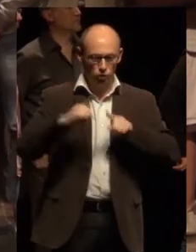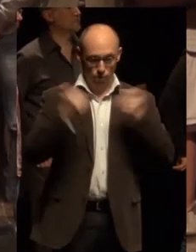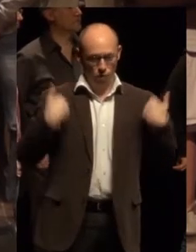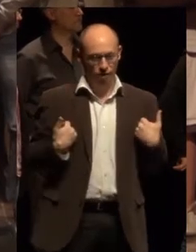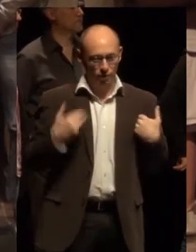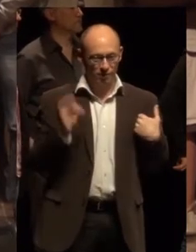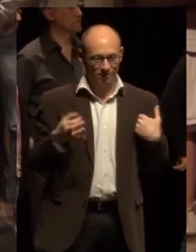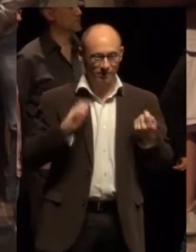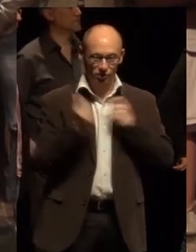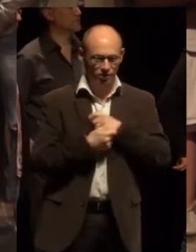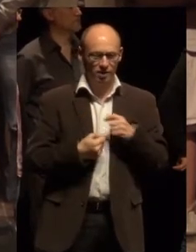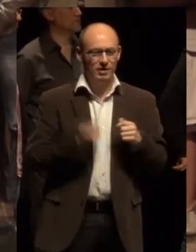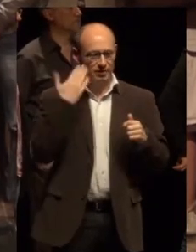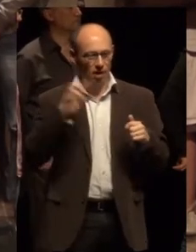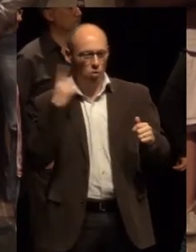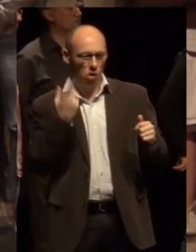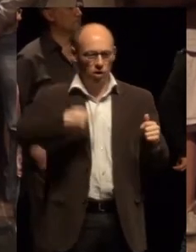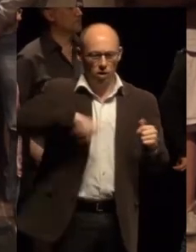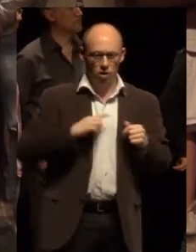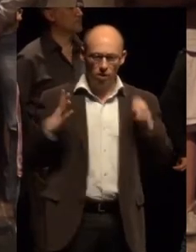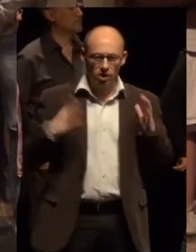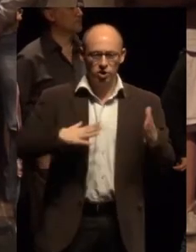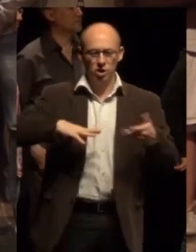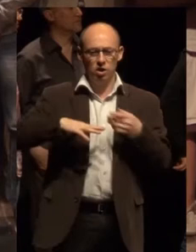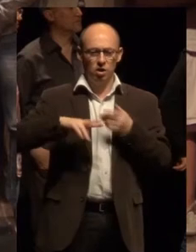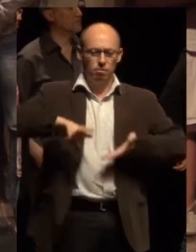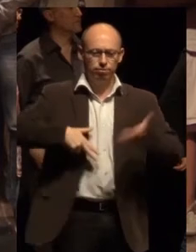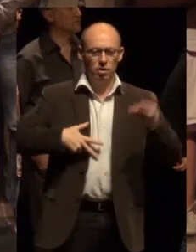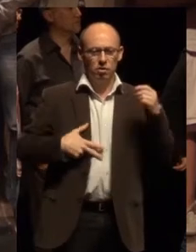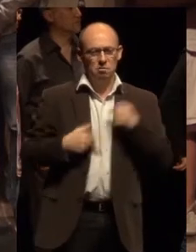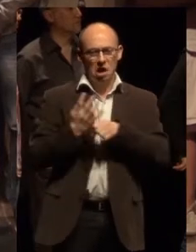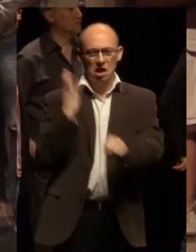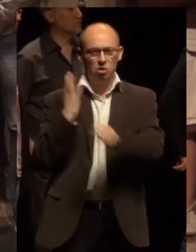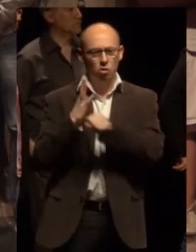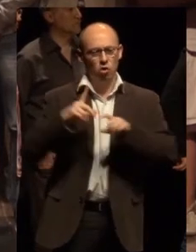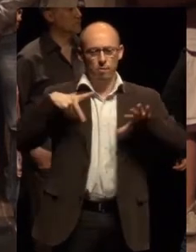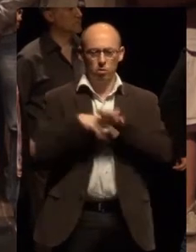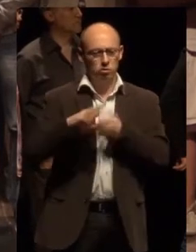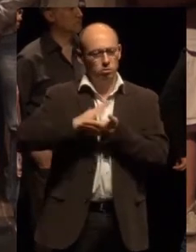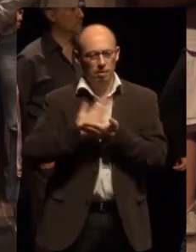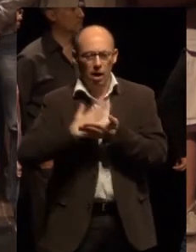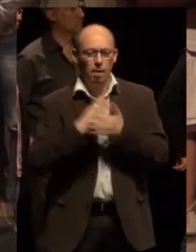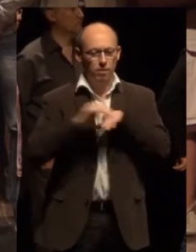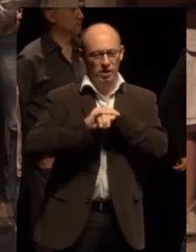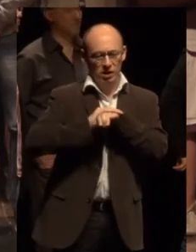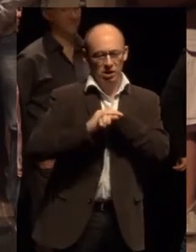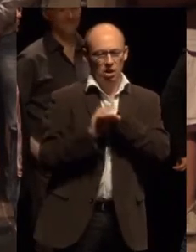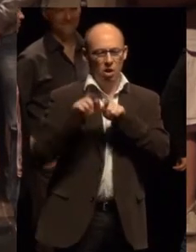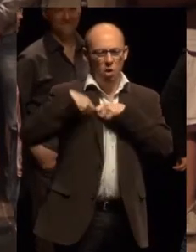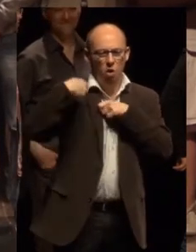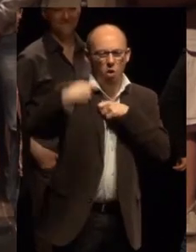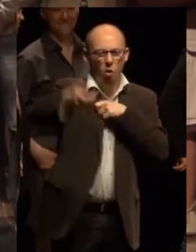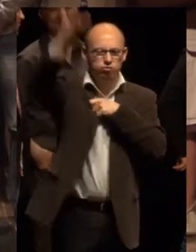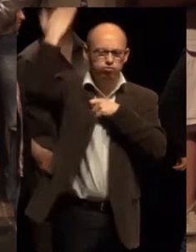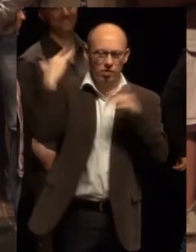moi, car comme vous le savez, je me suis engagé en politique il y a à peine 4 ans. Je n'ai pas une longue carrière